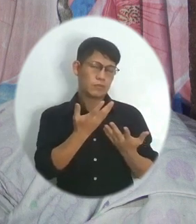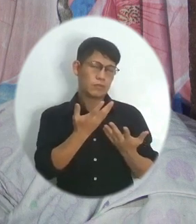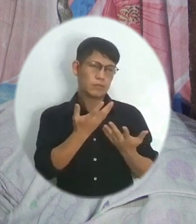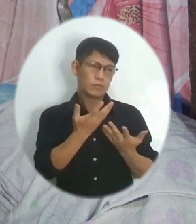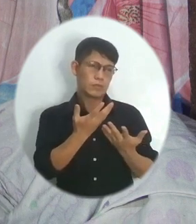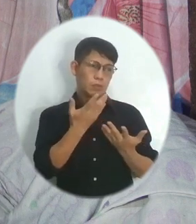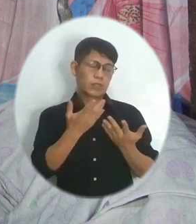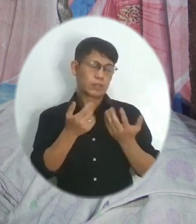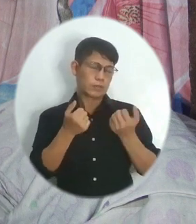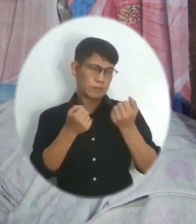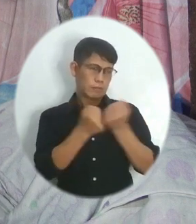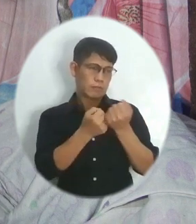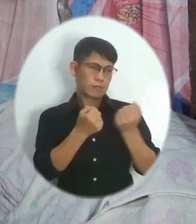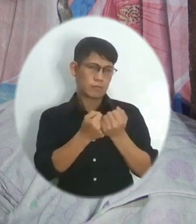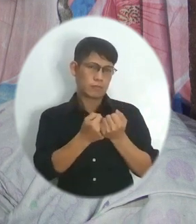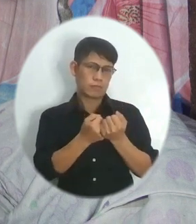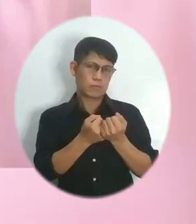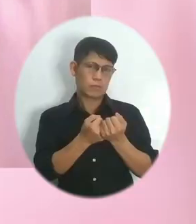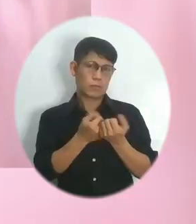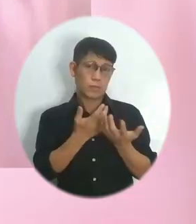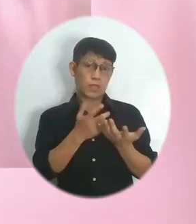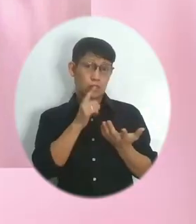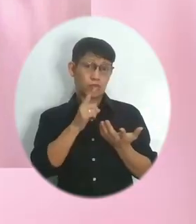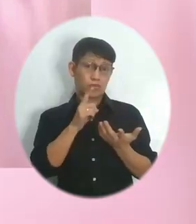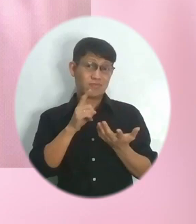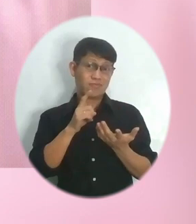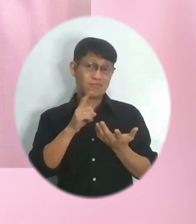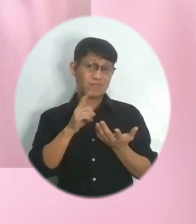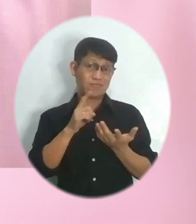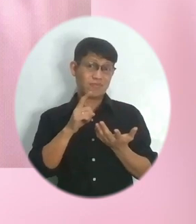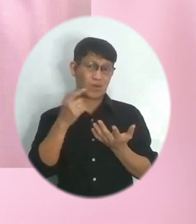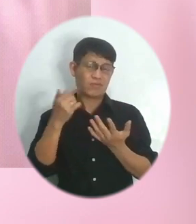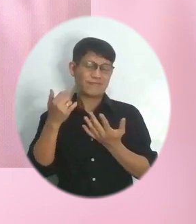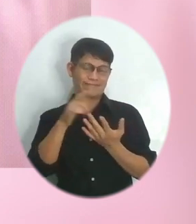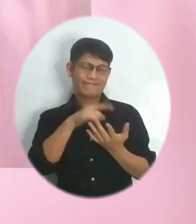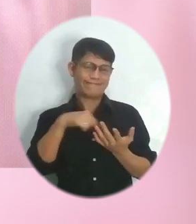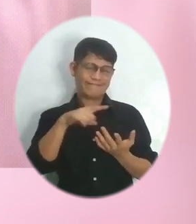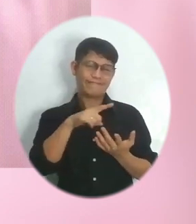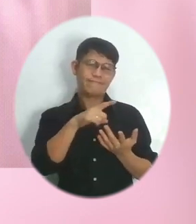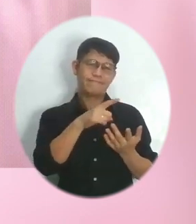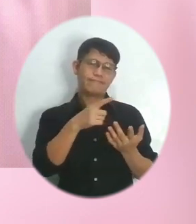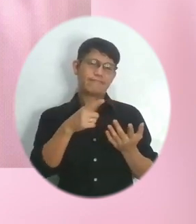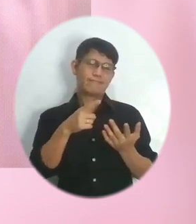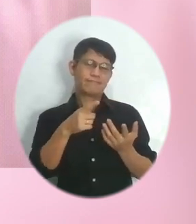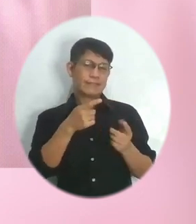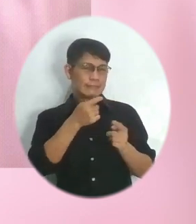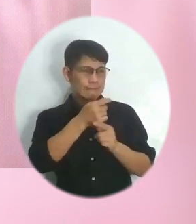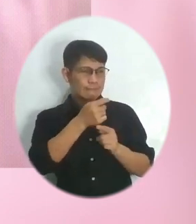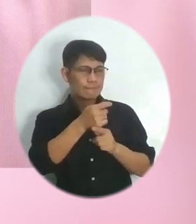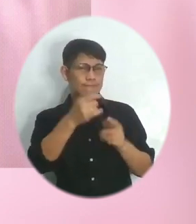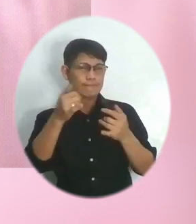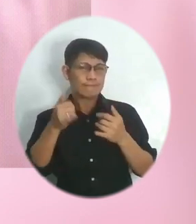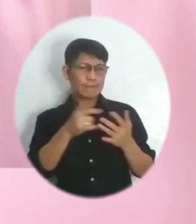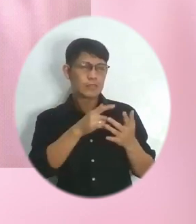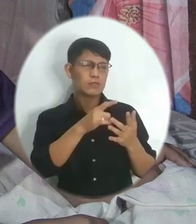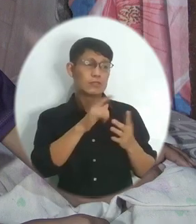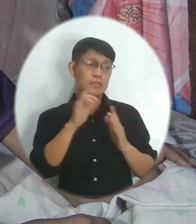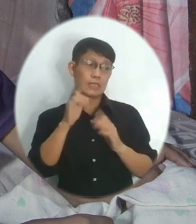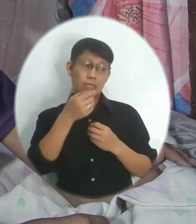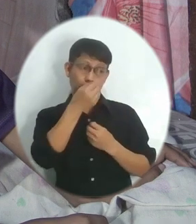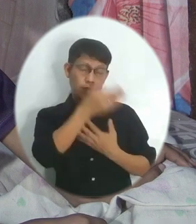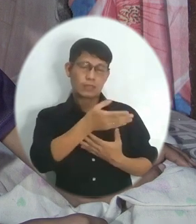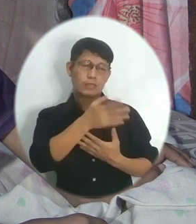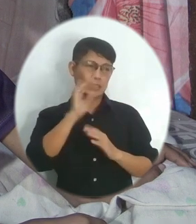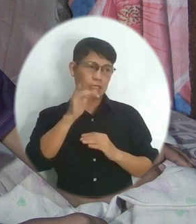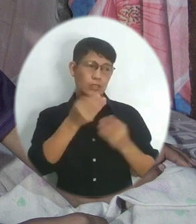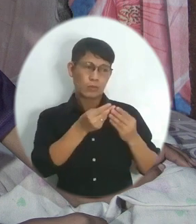para umalalay sa'yo. Madalas po kami nagbabanting yung biruan. Ganun na, nak, pagaling